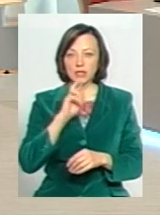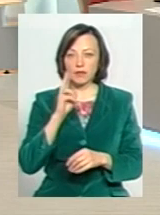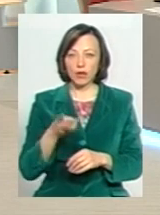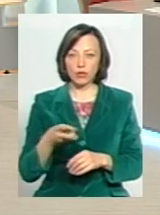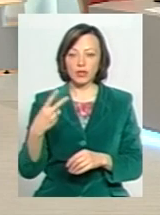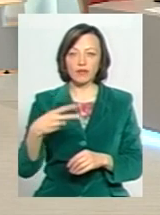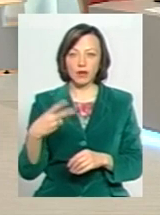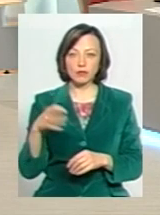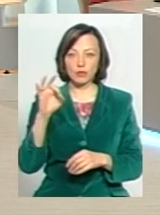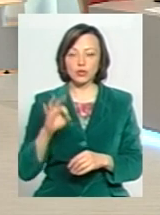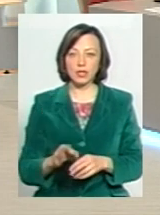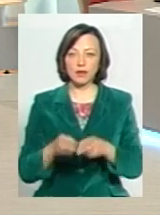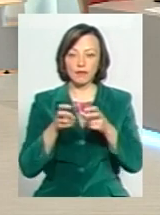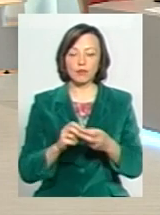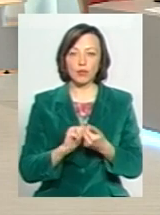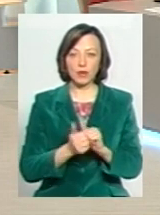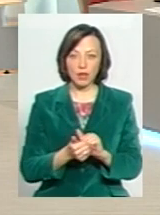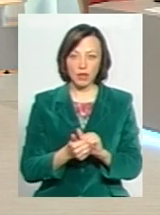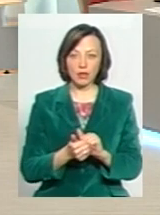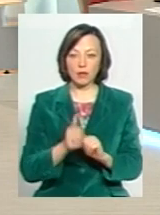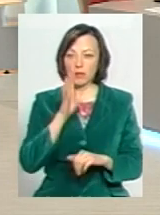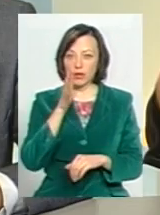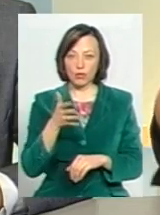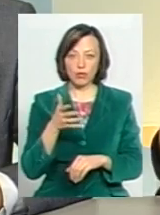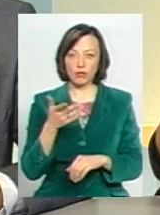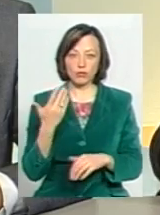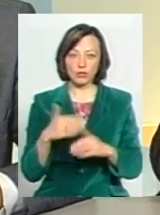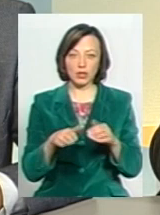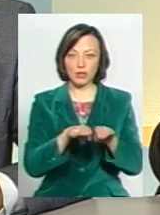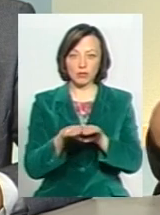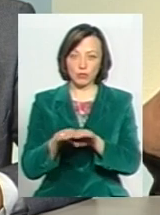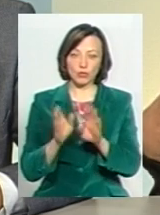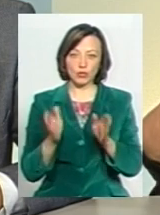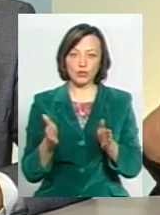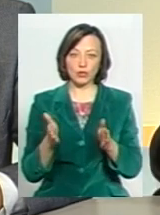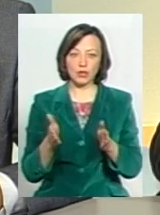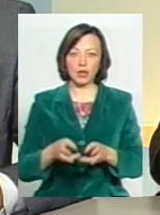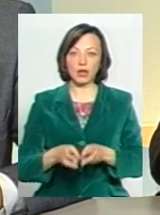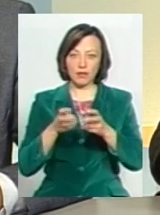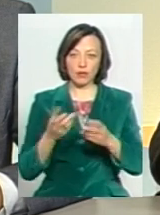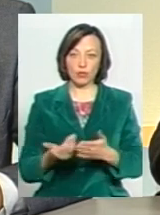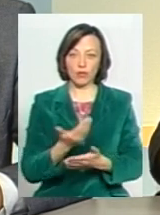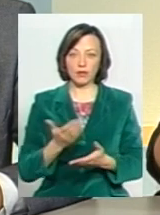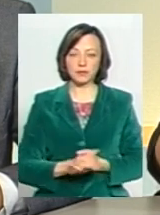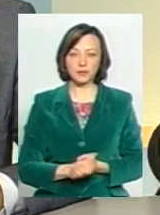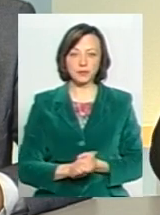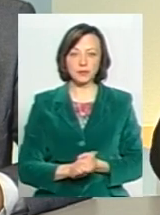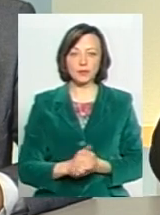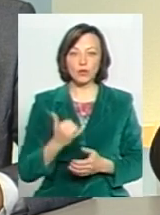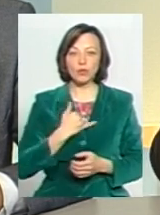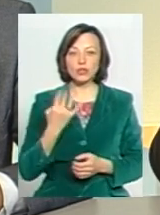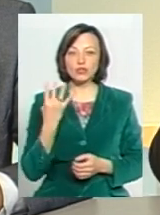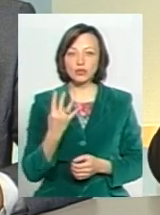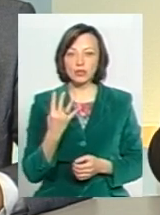роки 20% ліфтів поміняли, то їм 5 років вони вже вийдуть на рубіж і будуть вже ліфти, ну. От... А в нас